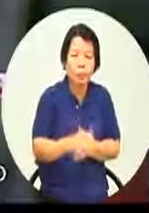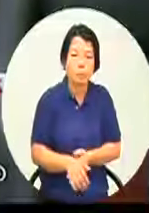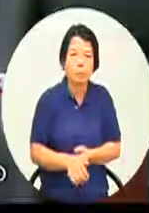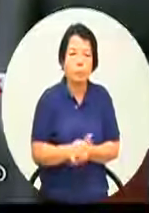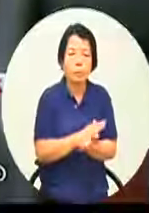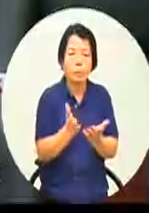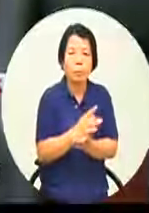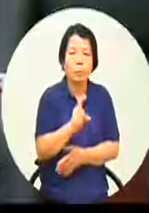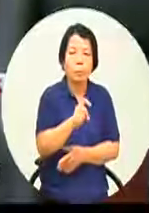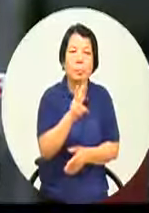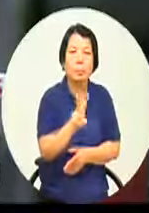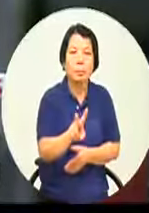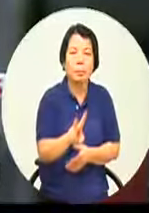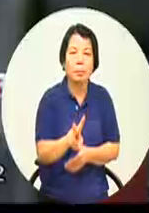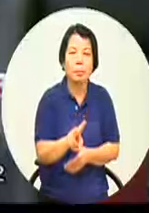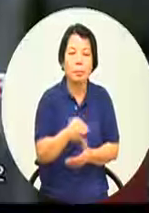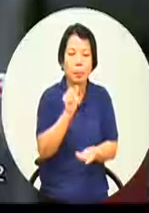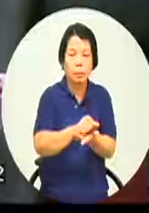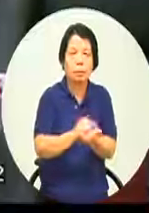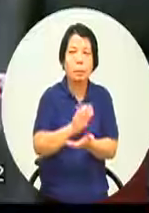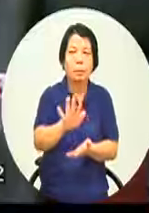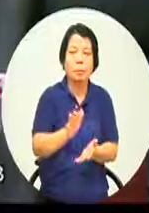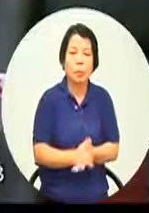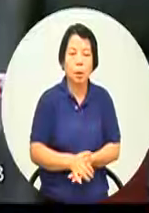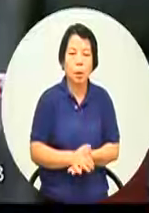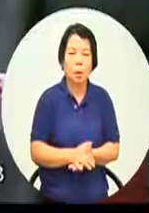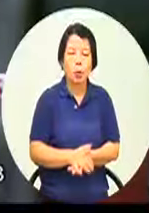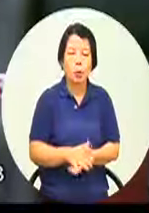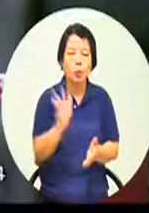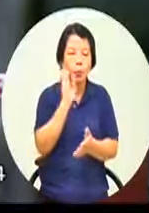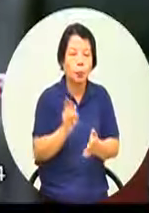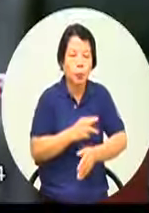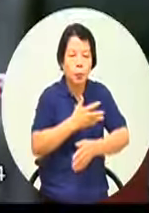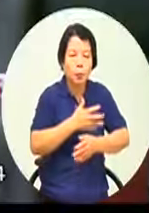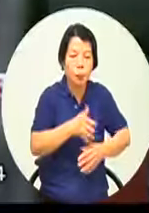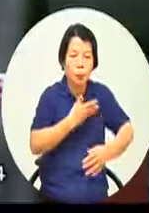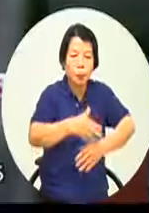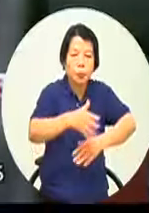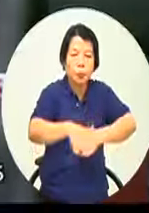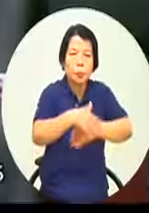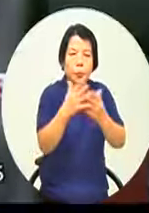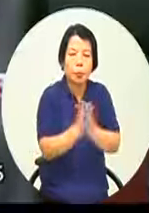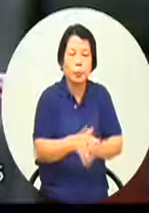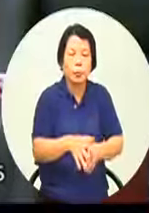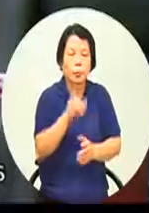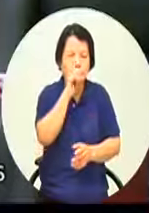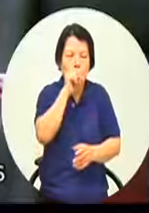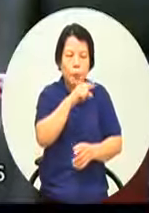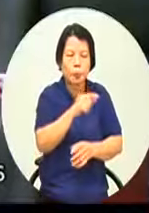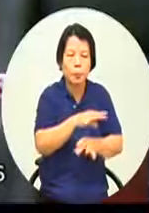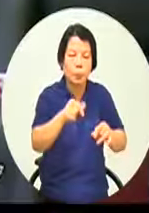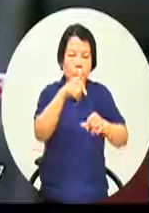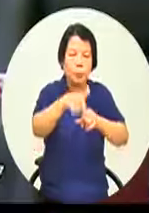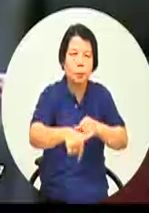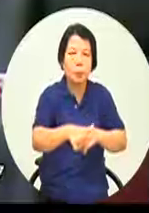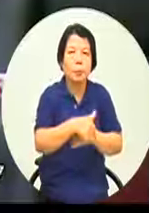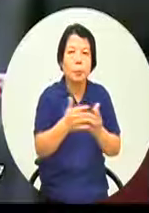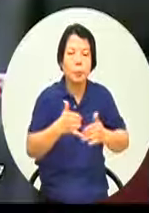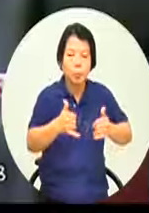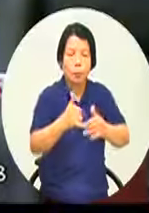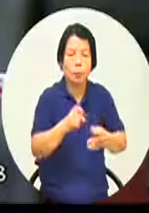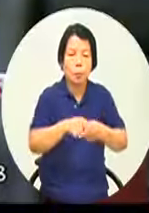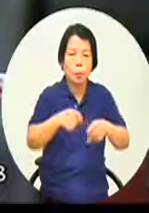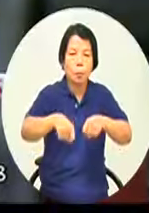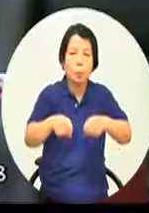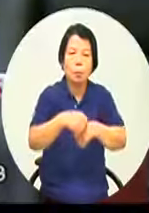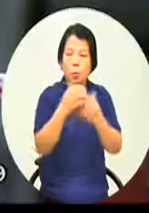道，我们的排水工程啊、下水道还有污水道工程。都有提到我们凤